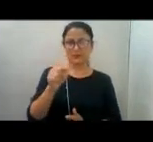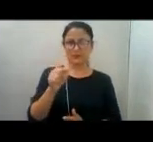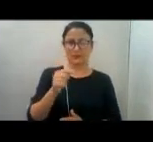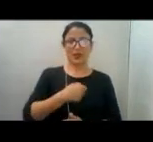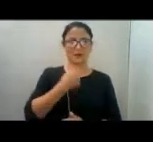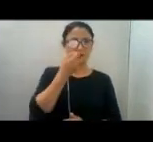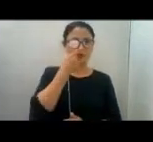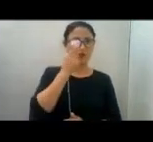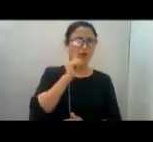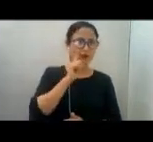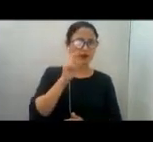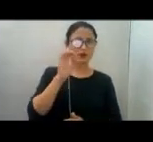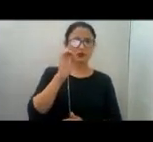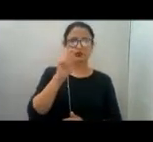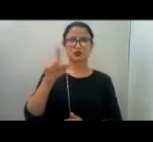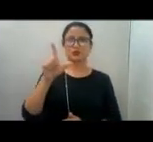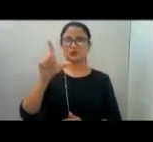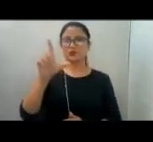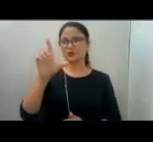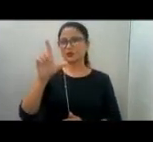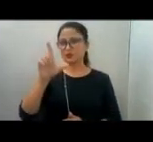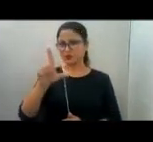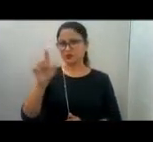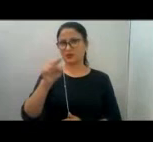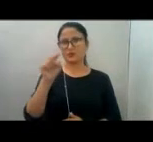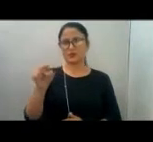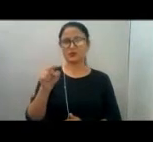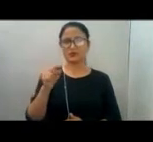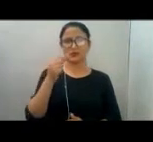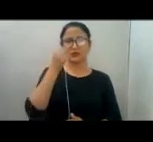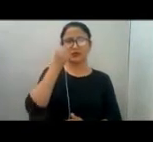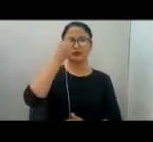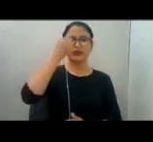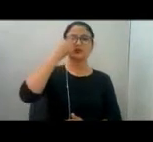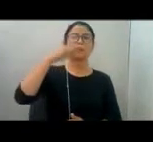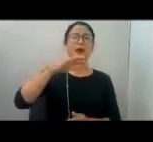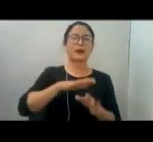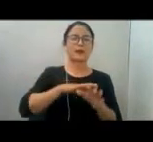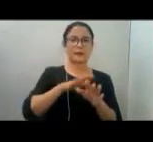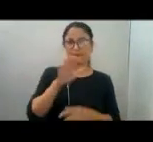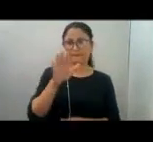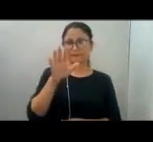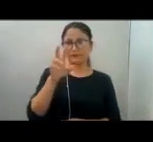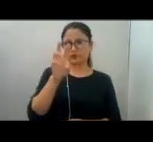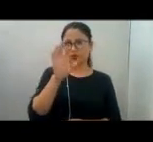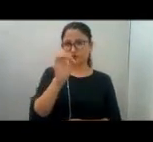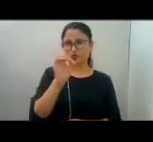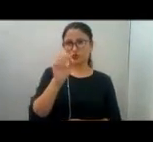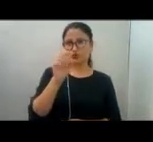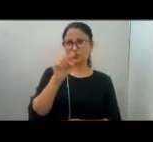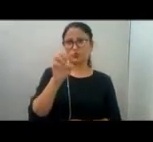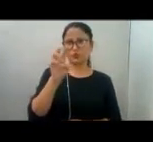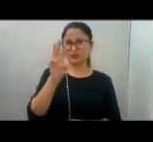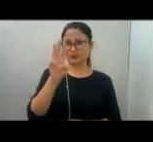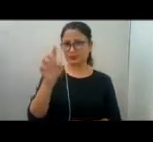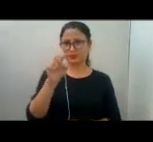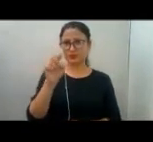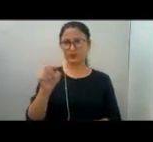आफ्नै बुबाबाट 0.7%, दाजुभाइबाट 0.3%, र आफन्तबाट